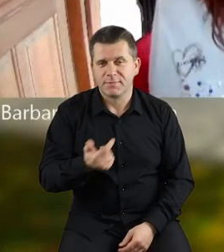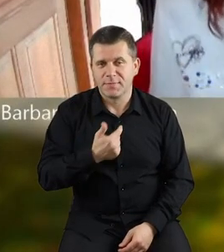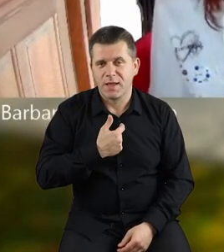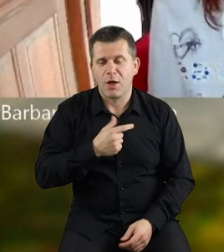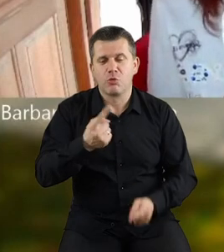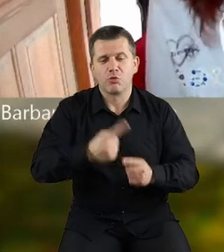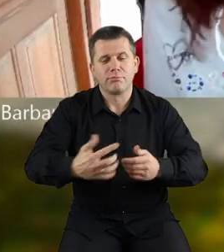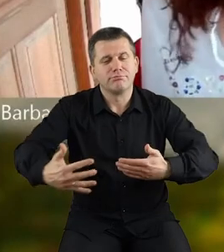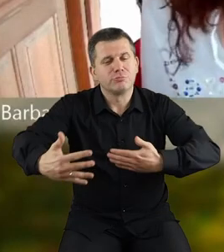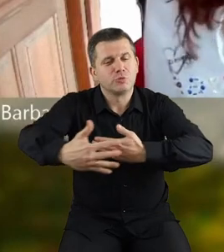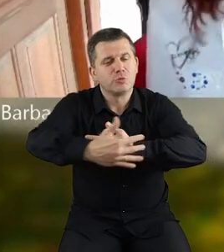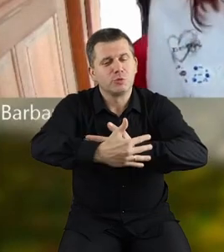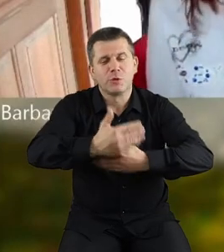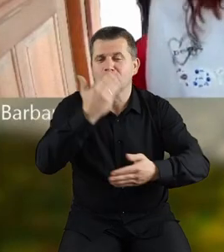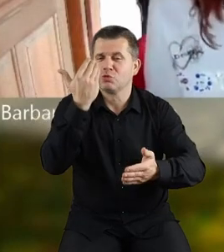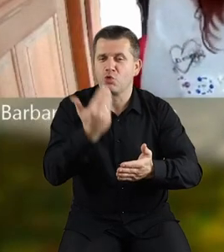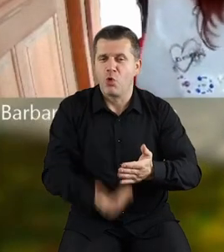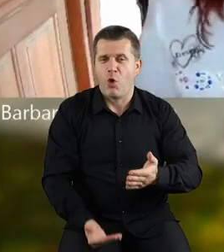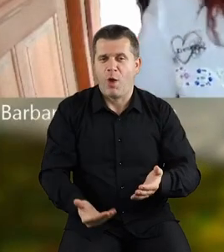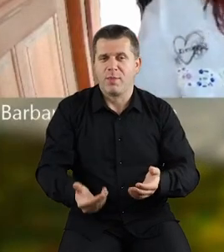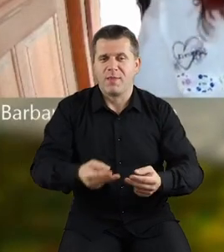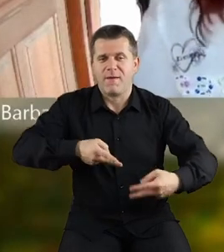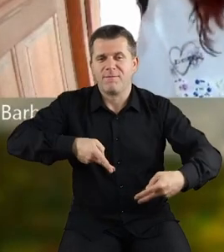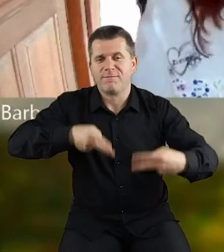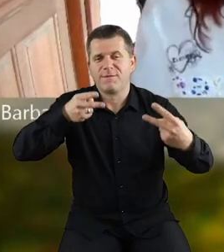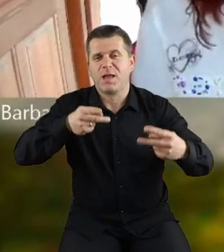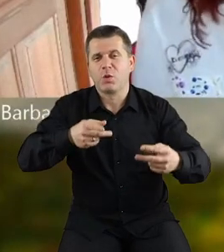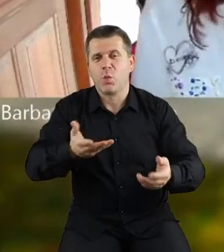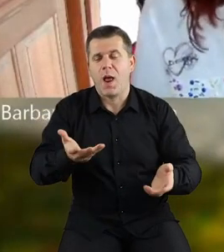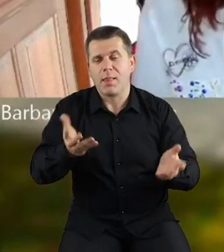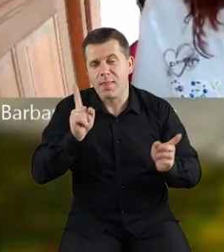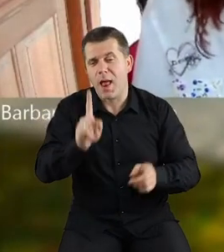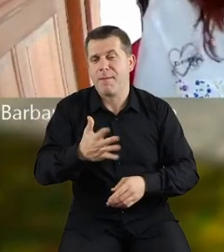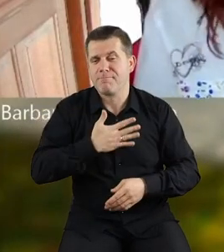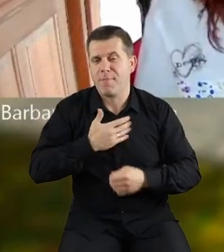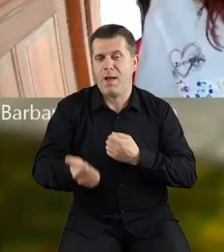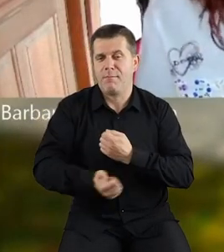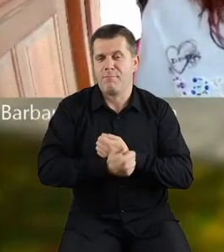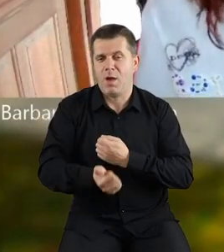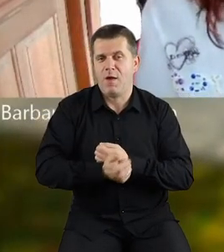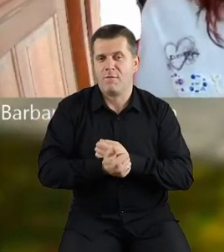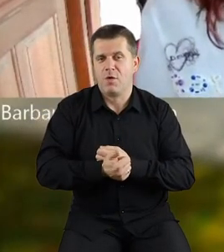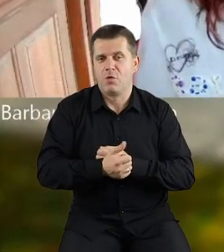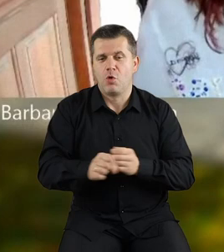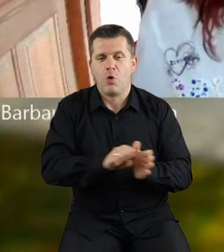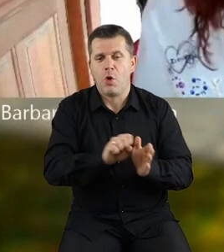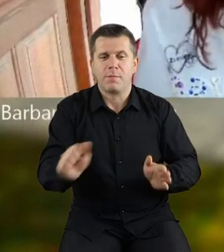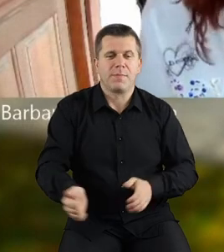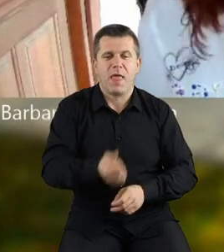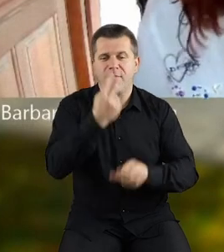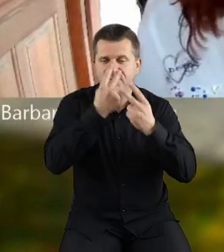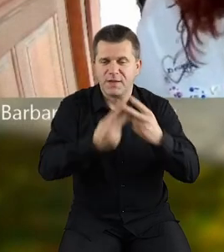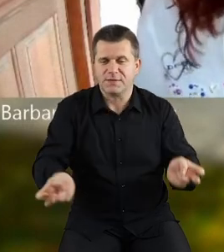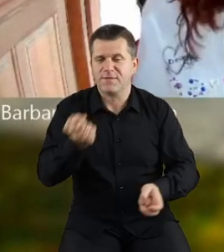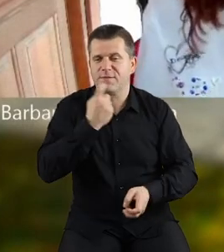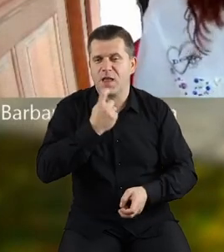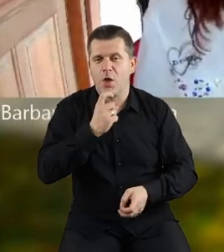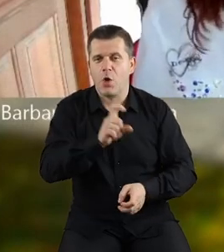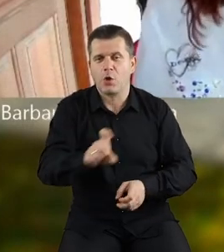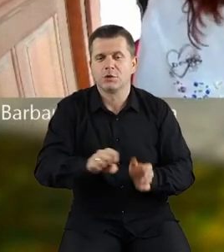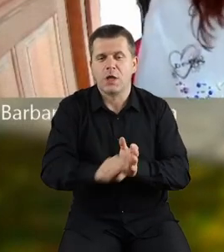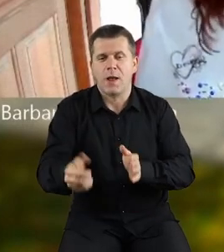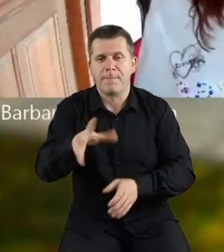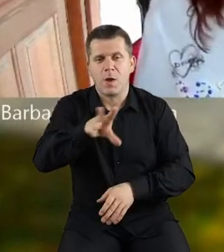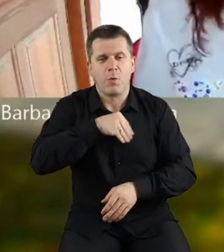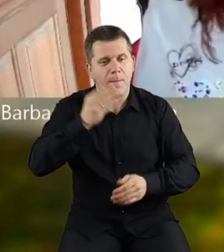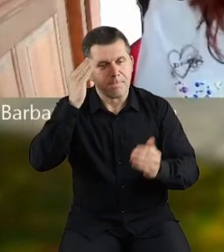Pozwól, Małgosiu, że przytulę cię najmocniej. Szkoda oczywiście, że wirtualnie, ale mam powody. Od pierwszej wizyty w Kielcach